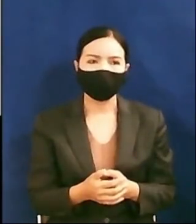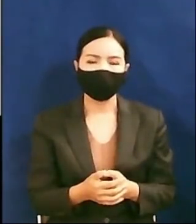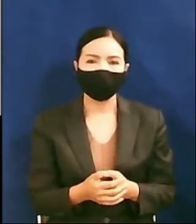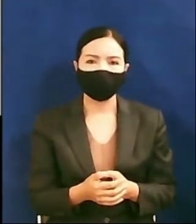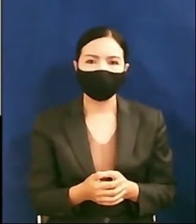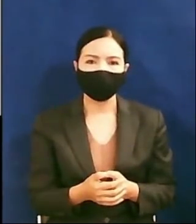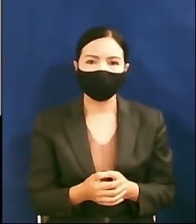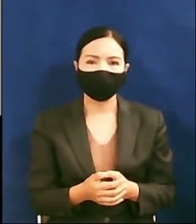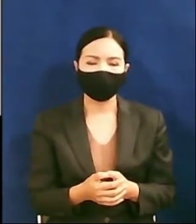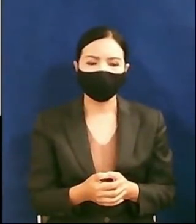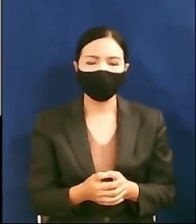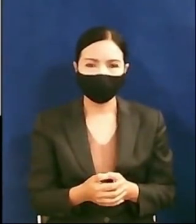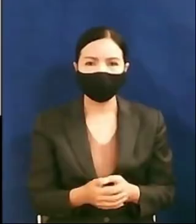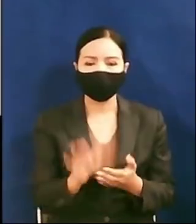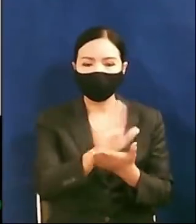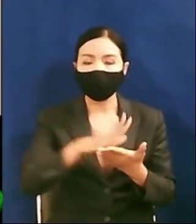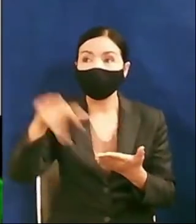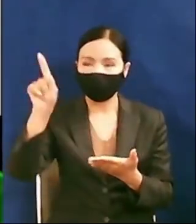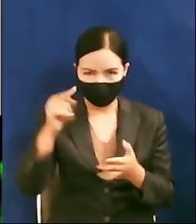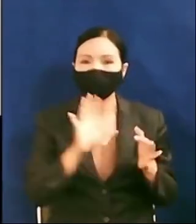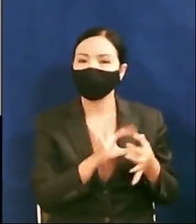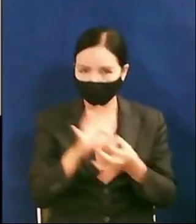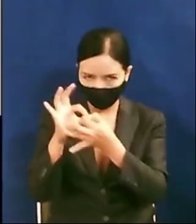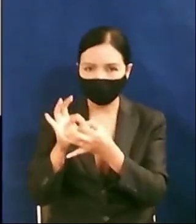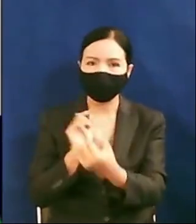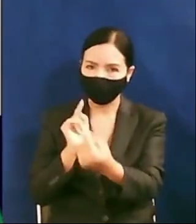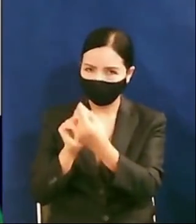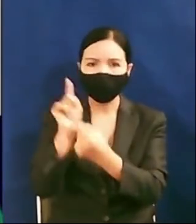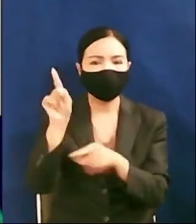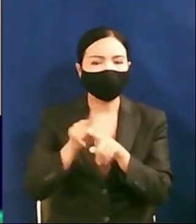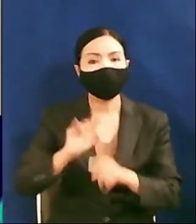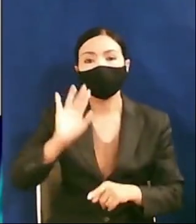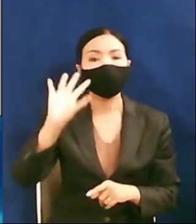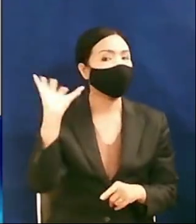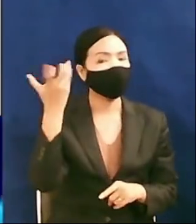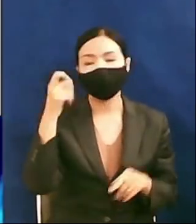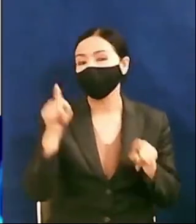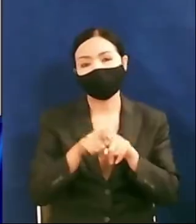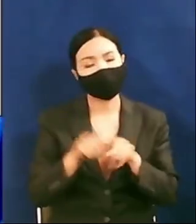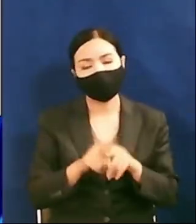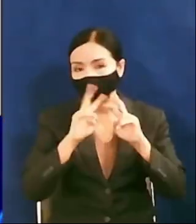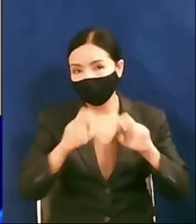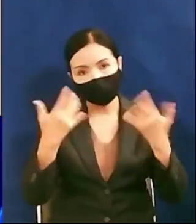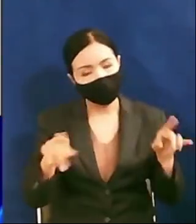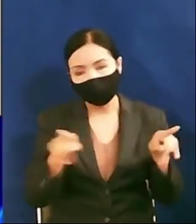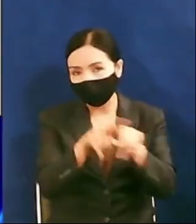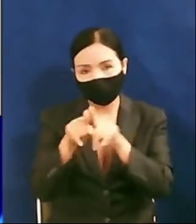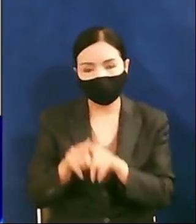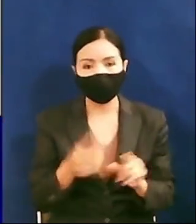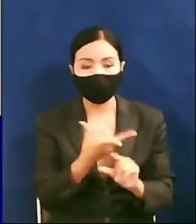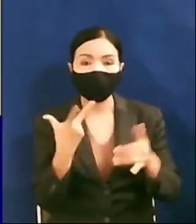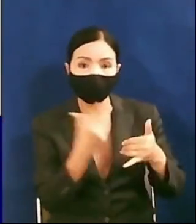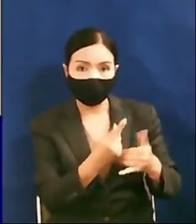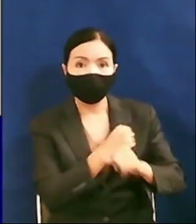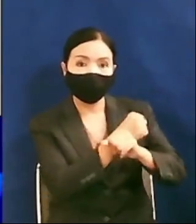อดคล้องกับทุกการศึกษาในต่างประเทศแล้วก็ทุกการศึกษาที่เกิดขึ้นทั่วโลกนะครับว่าวัคซีนมีประสิทธิผลทั้